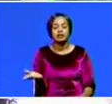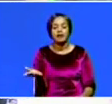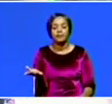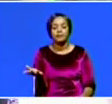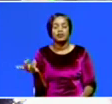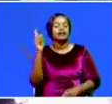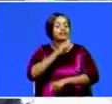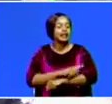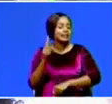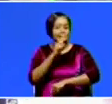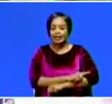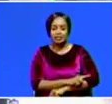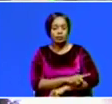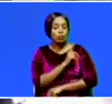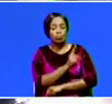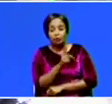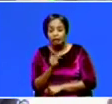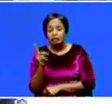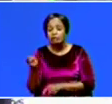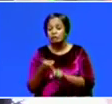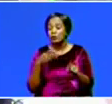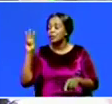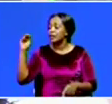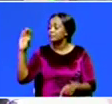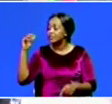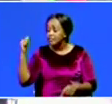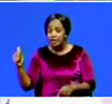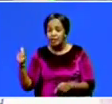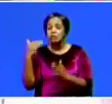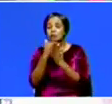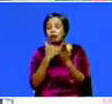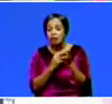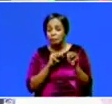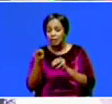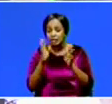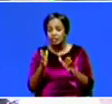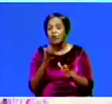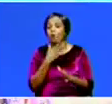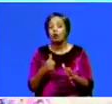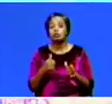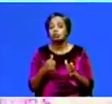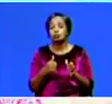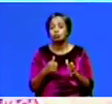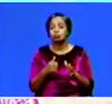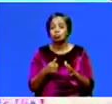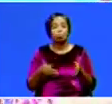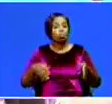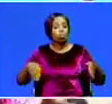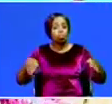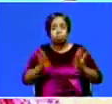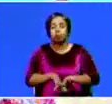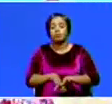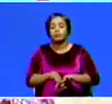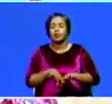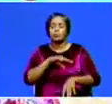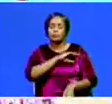kila siku ni vitisho kutoka kwa ma MCA, sijui program manager wanataka kuivunja. Tunavumilia sababu